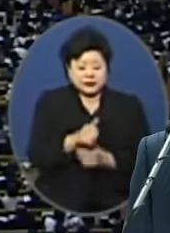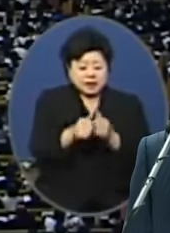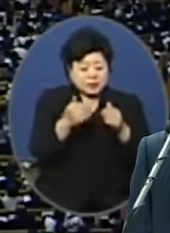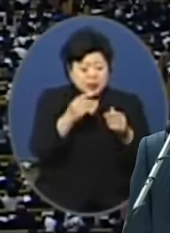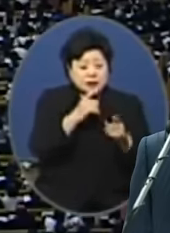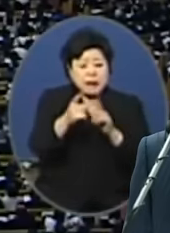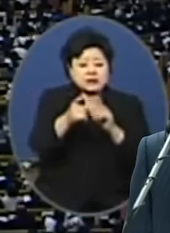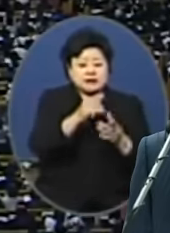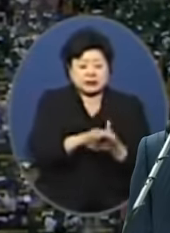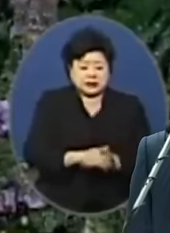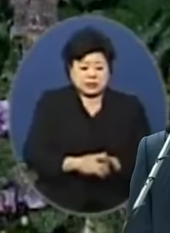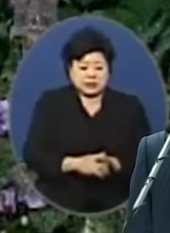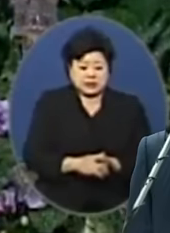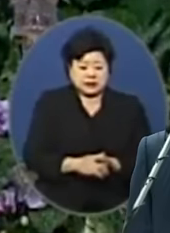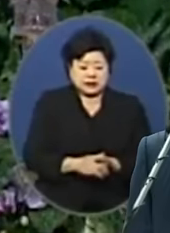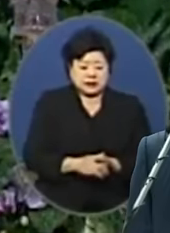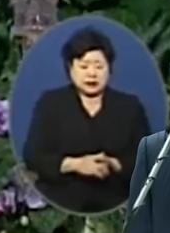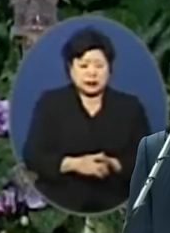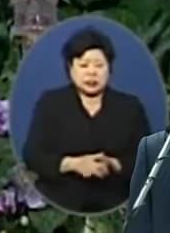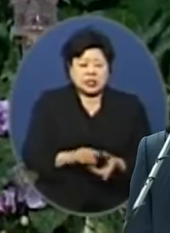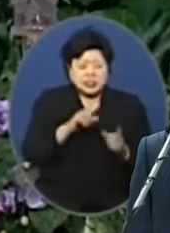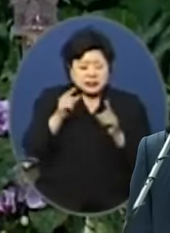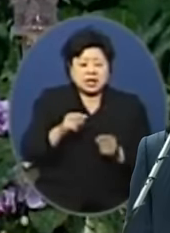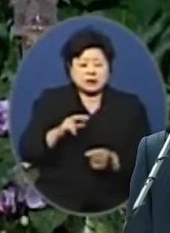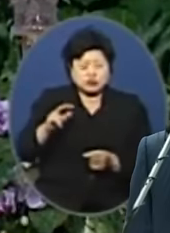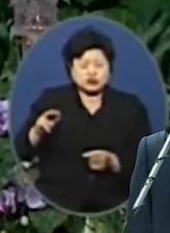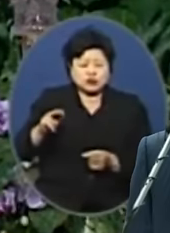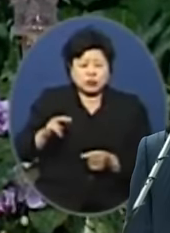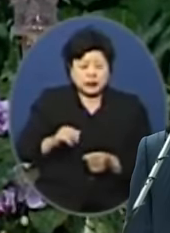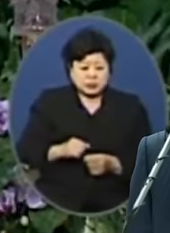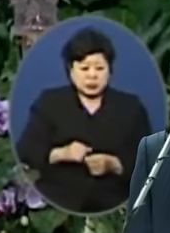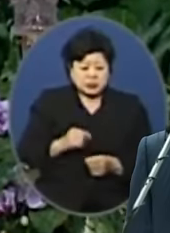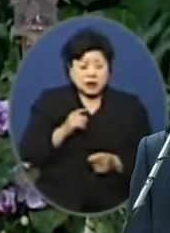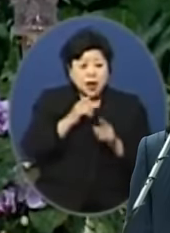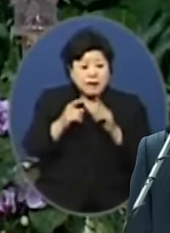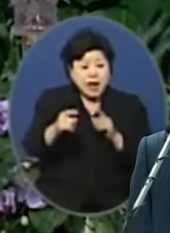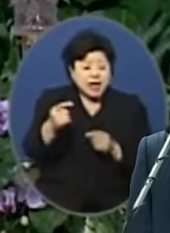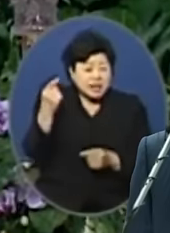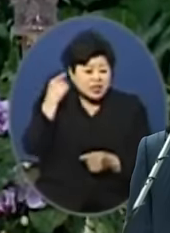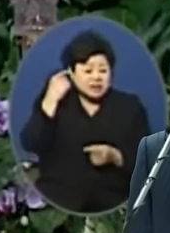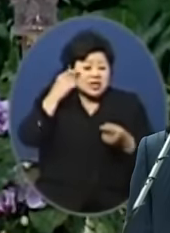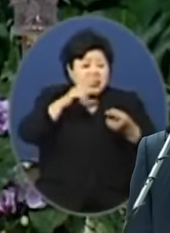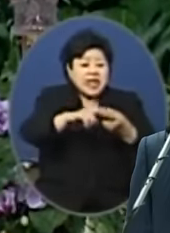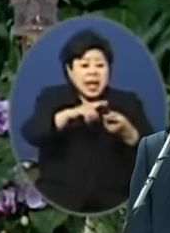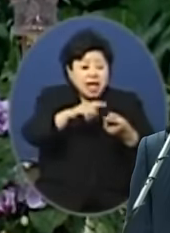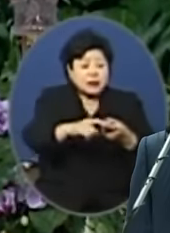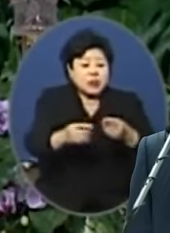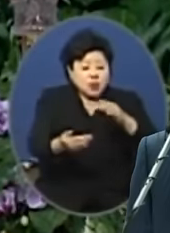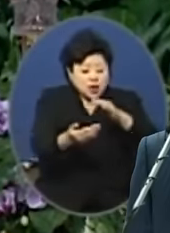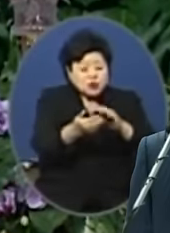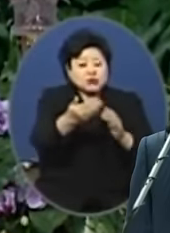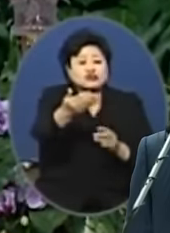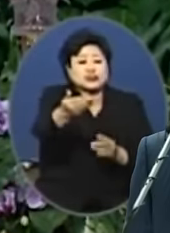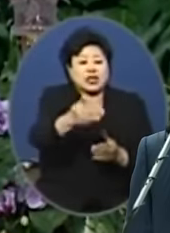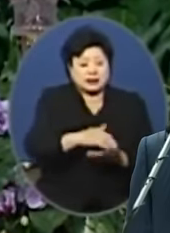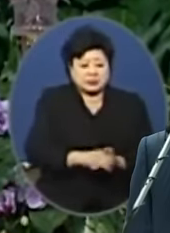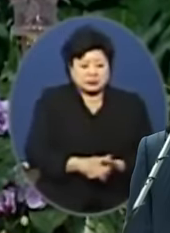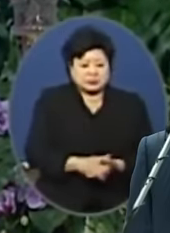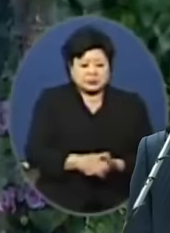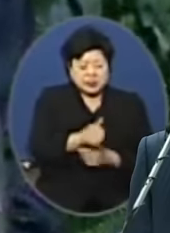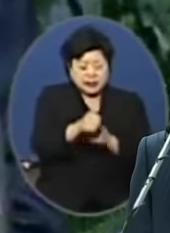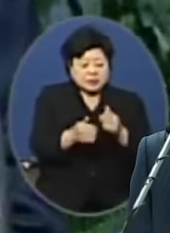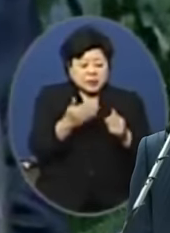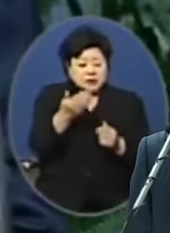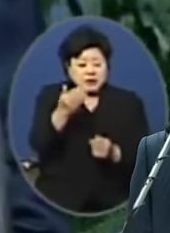하나님께서 말씀하기를, 내 삶을 두고 맹세하노니 너희 말이 내 귀에 들린 대로 내가 너희에게 행하겠다.